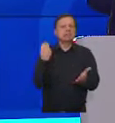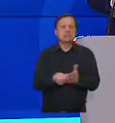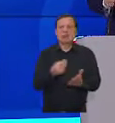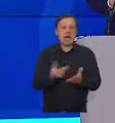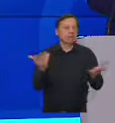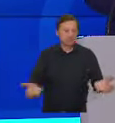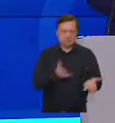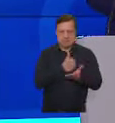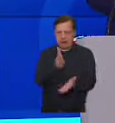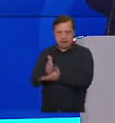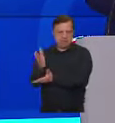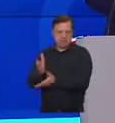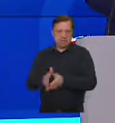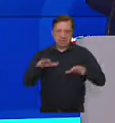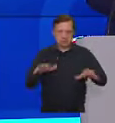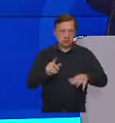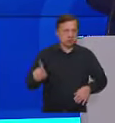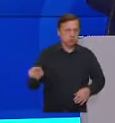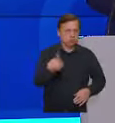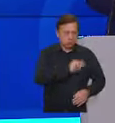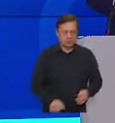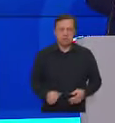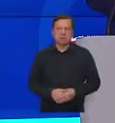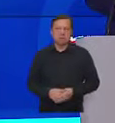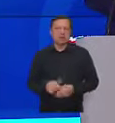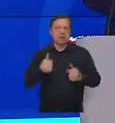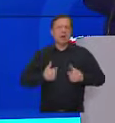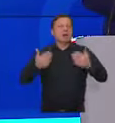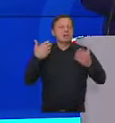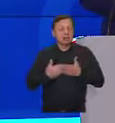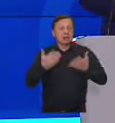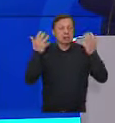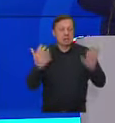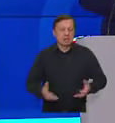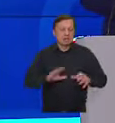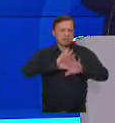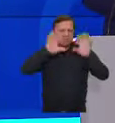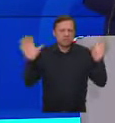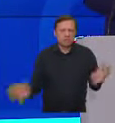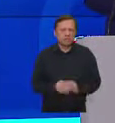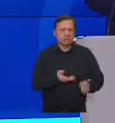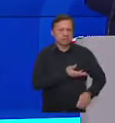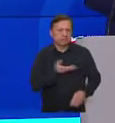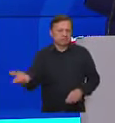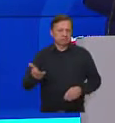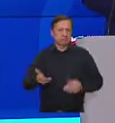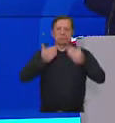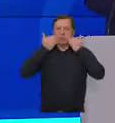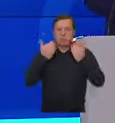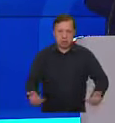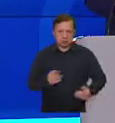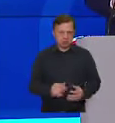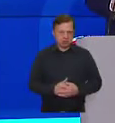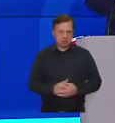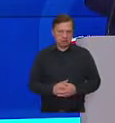są niezwykle budujące. One powodują, że raz jeszcze chcę wszystkim Państwu, naszym drogim rodakom, podziękować